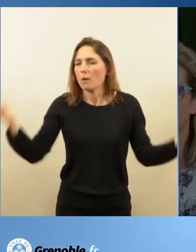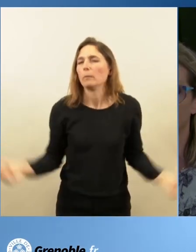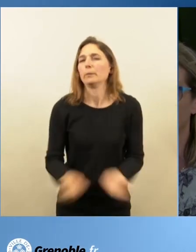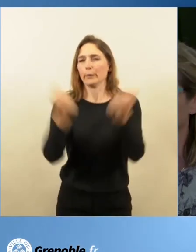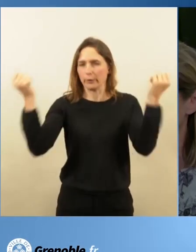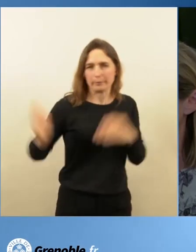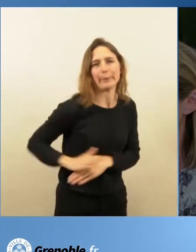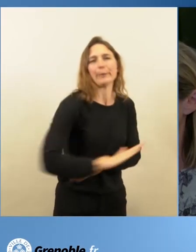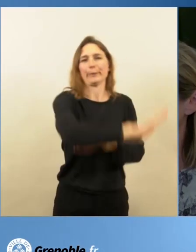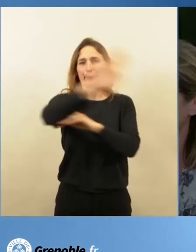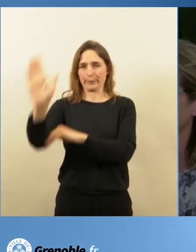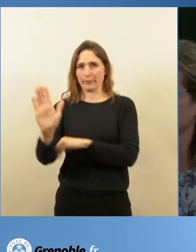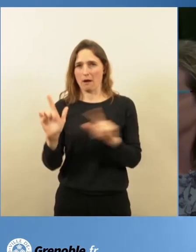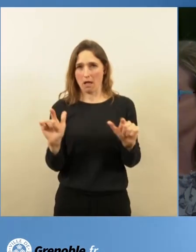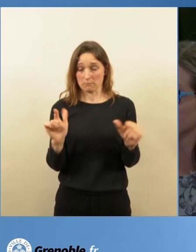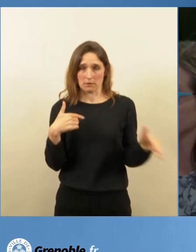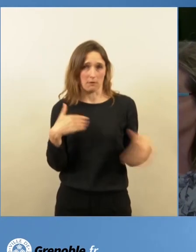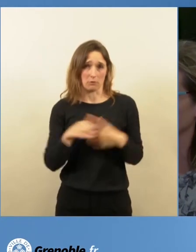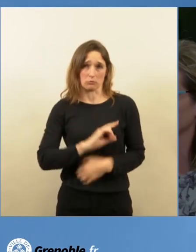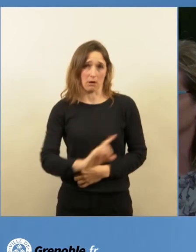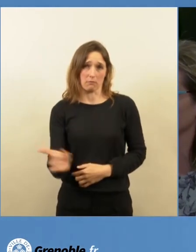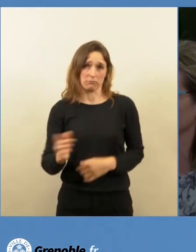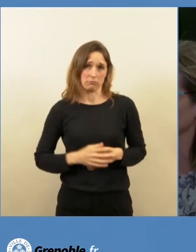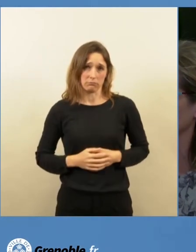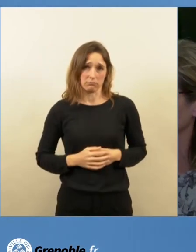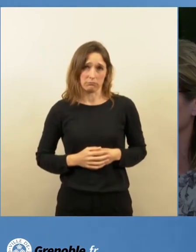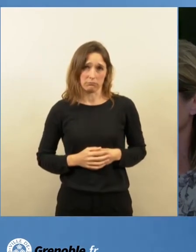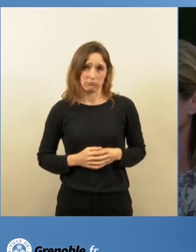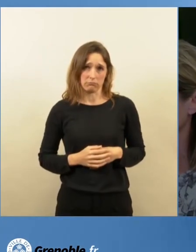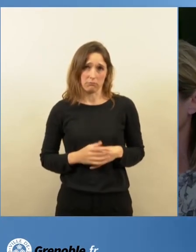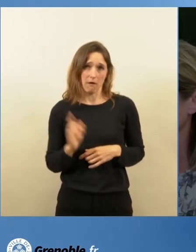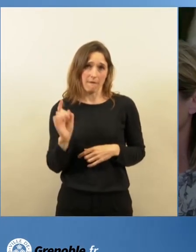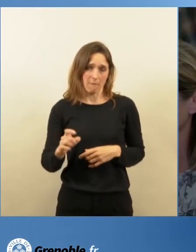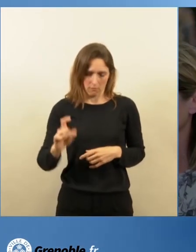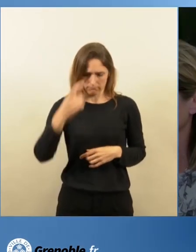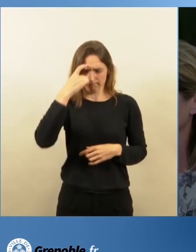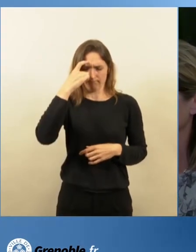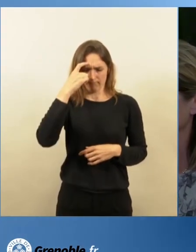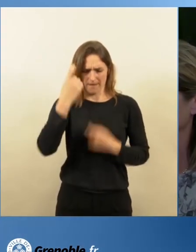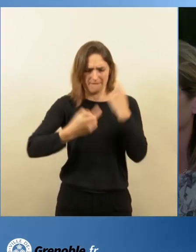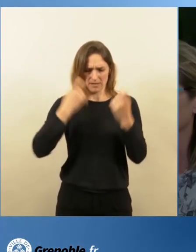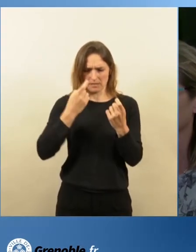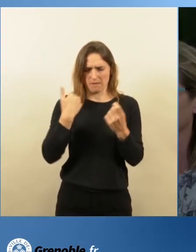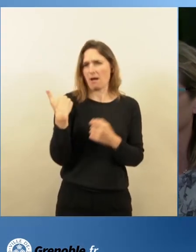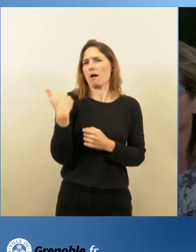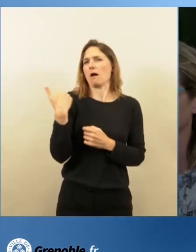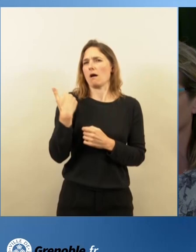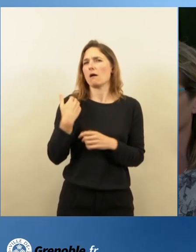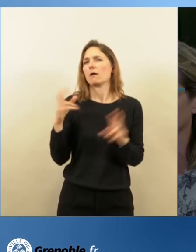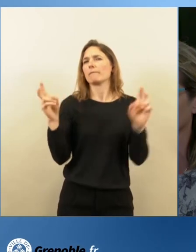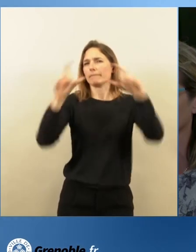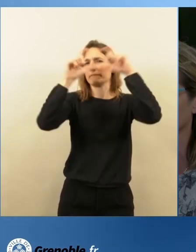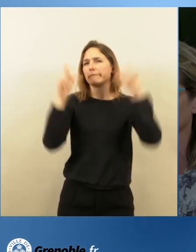moi je vais vous le dire ça ne marche plus et vous auriez dit en tirer les conséquences avec l'échec de Capital Vert